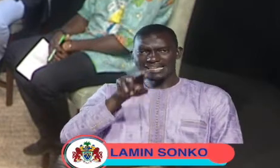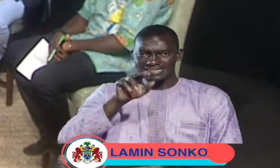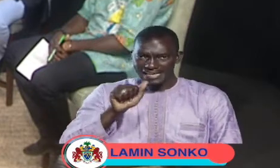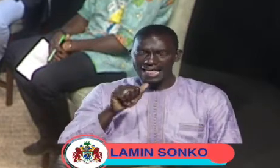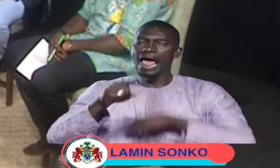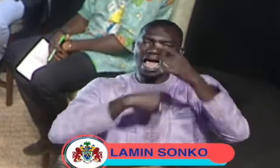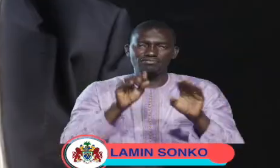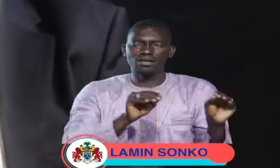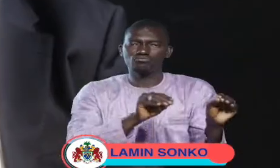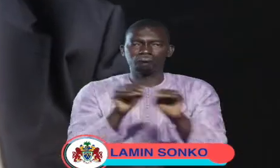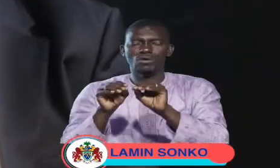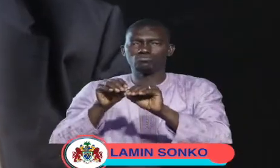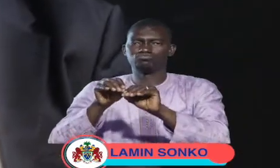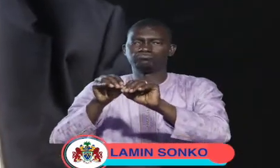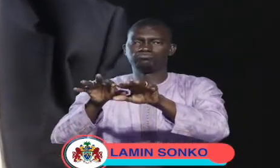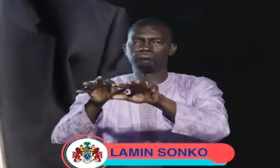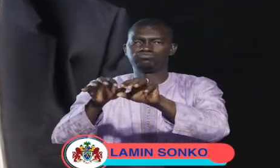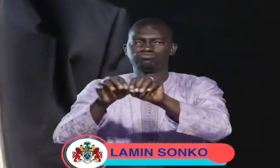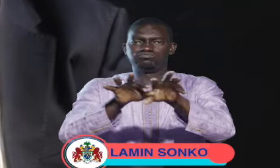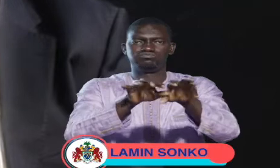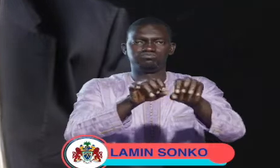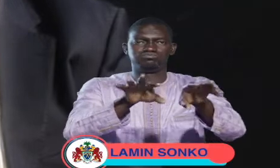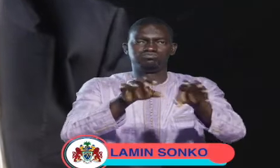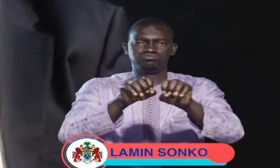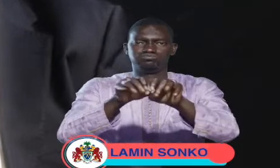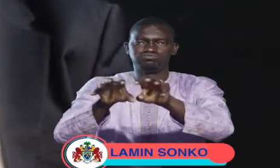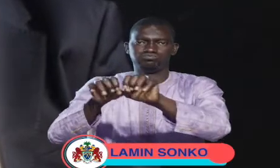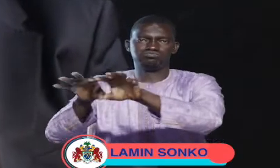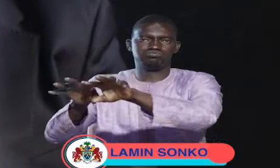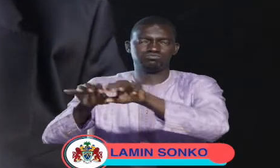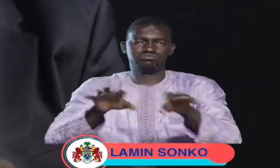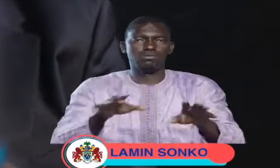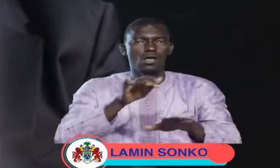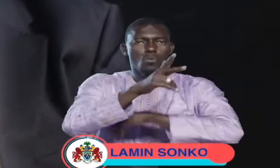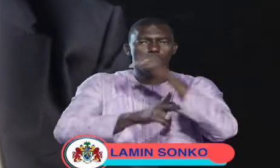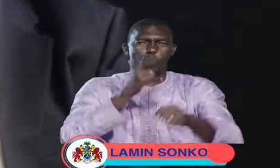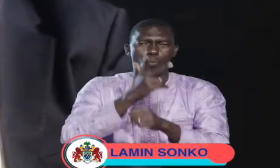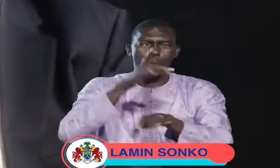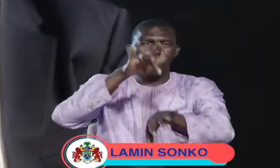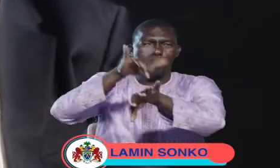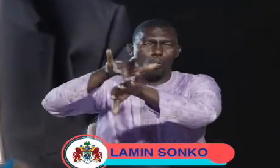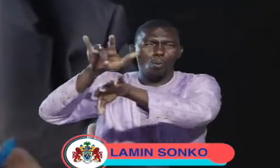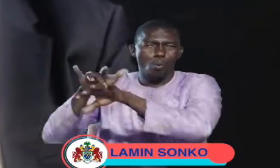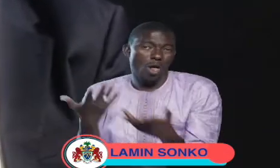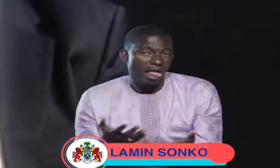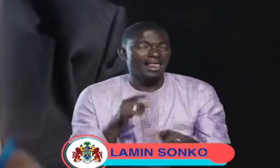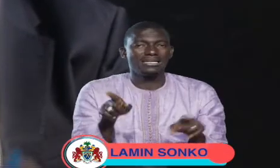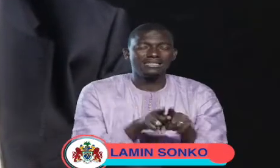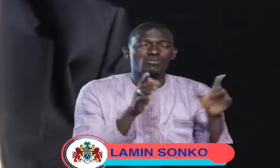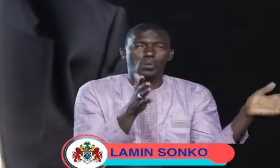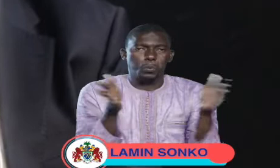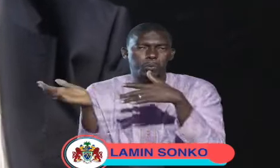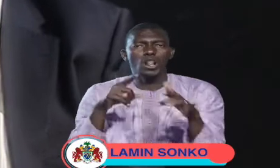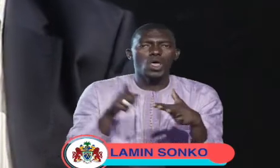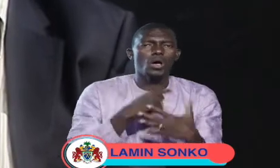anara ka mol batandi a don comme fon na me anko a misal fulu ma wala misal fe a fonyo ma wala fresh call